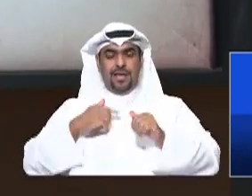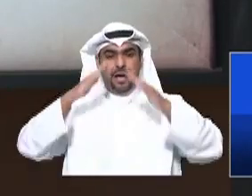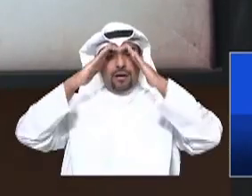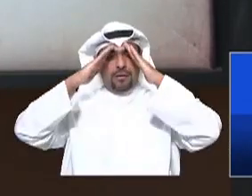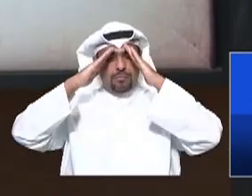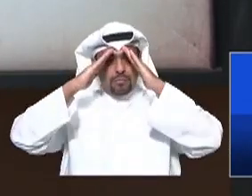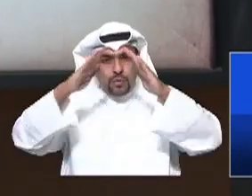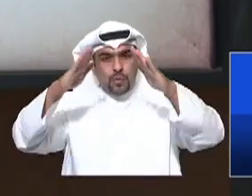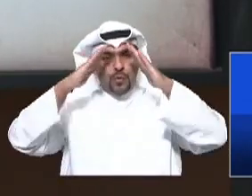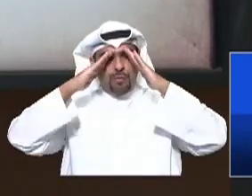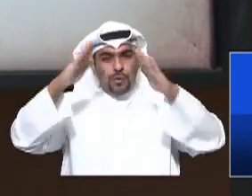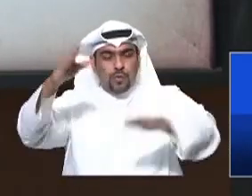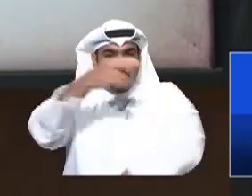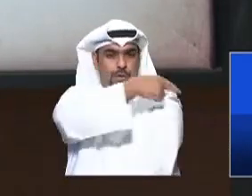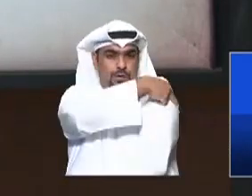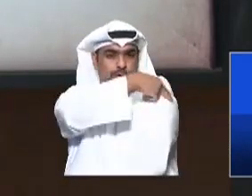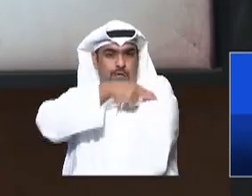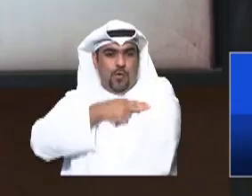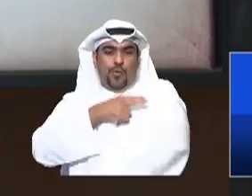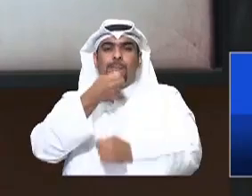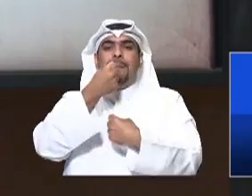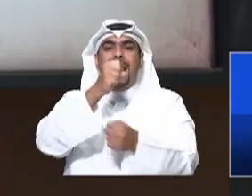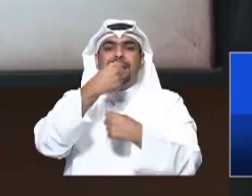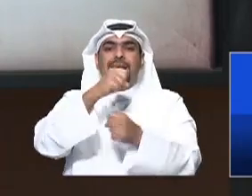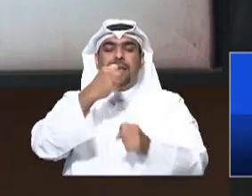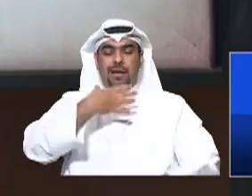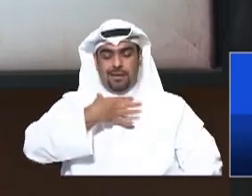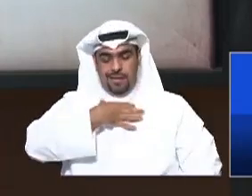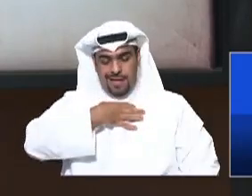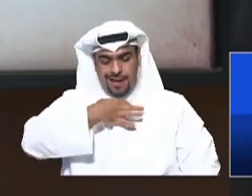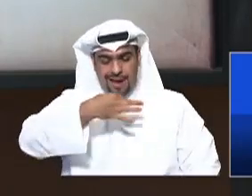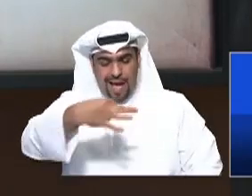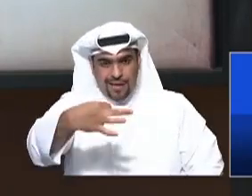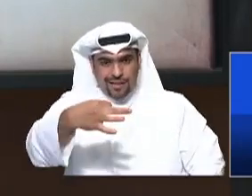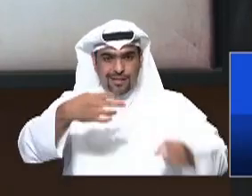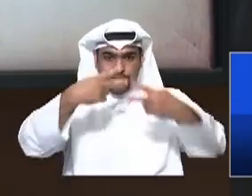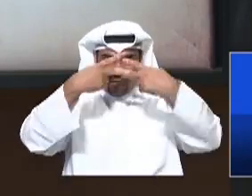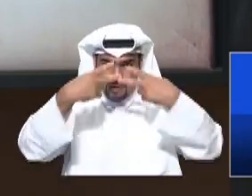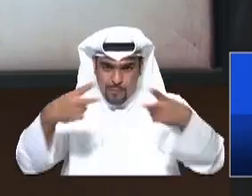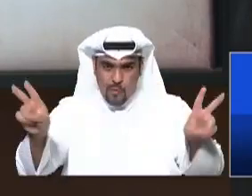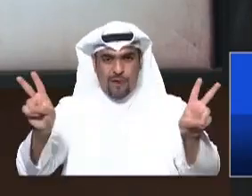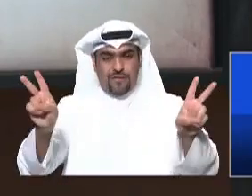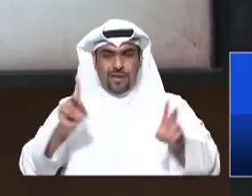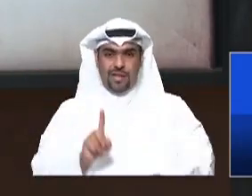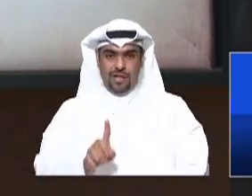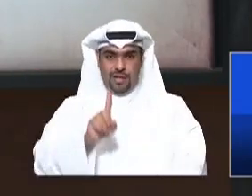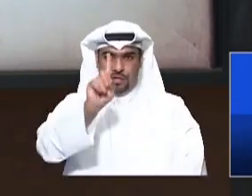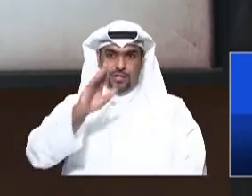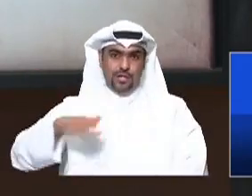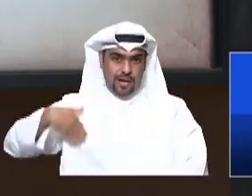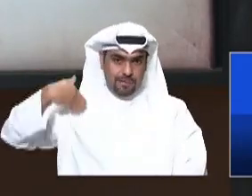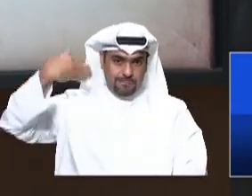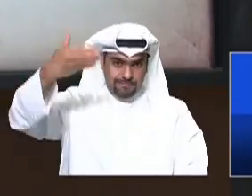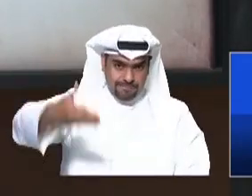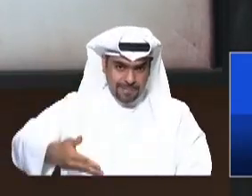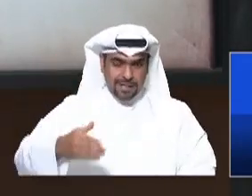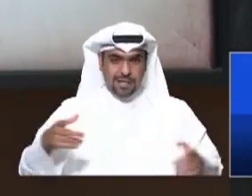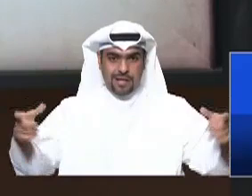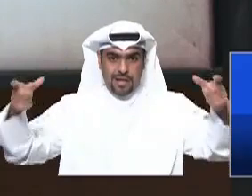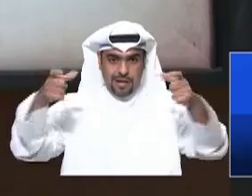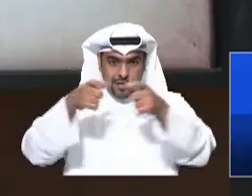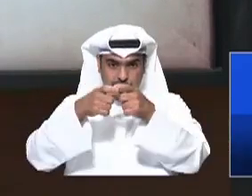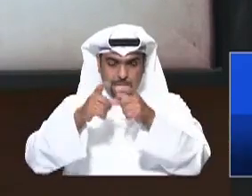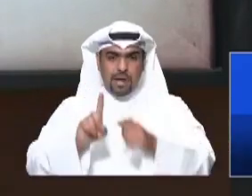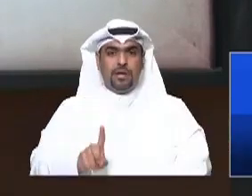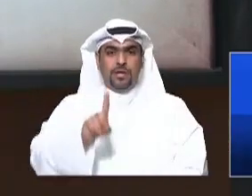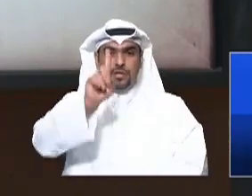عضو مكتب المجلس البلدي، وإن شاء الله بإذن الله قدام يتم تنسيق أكثر وأكثر لعمل ما نقدر نعمله